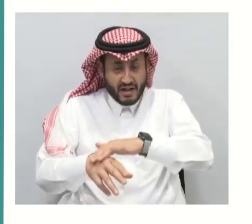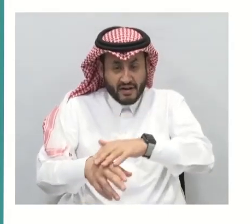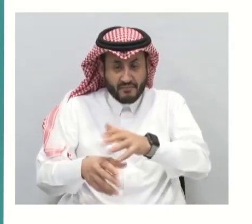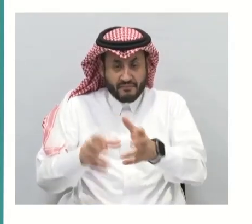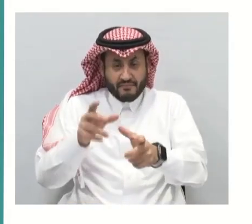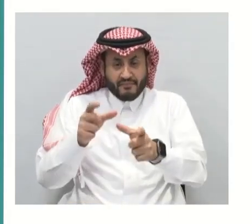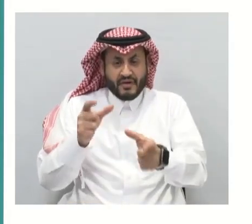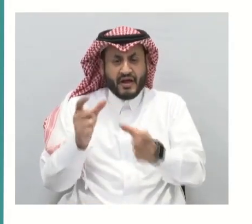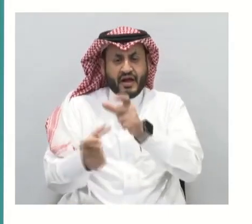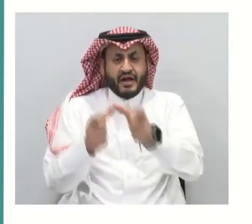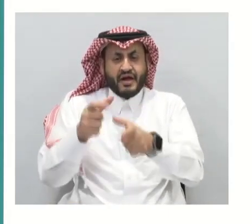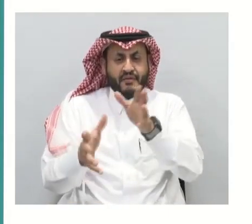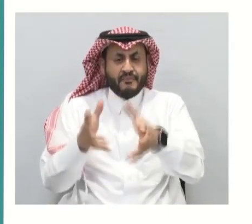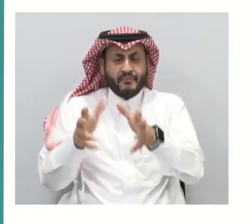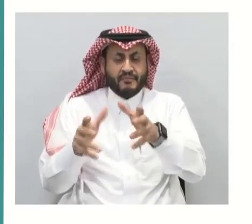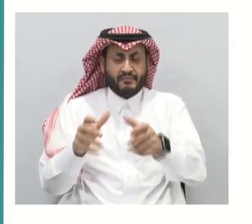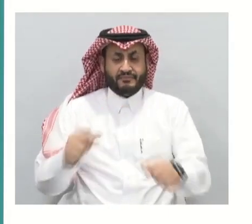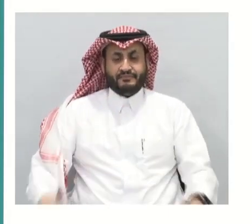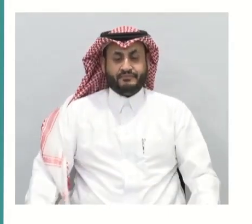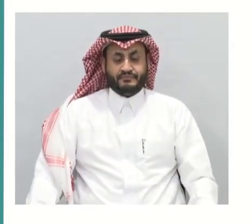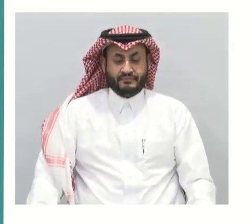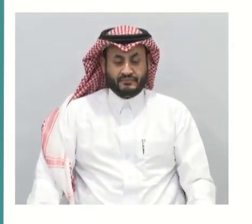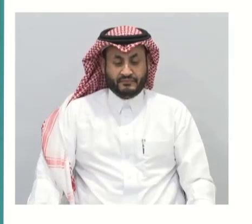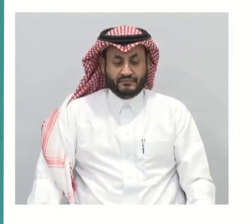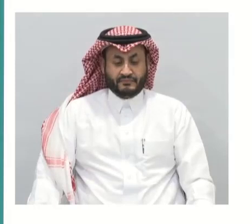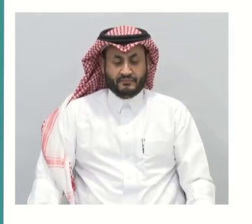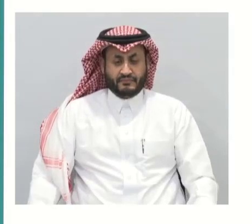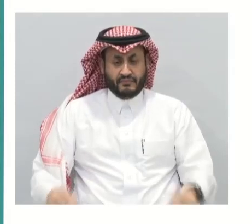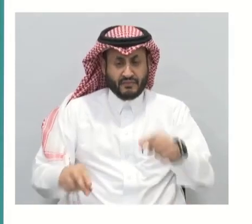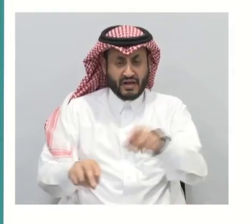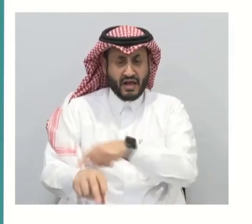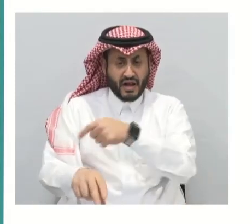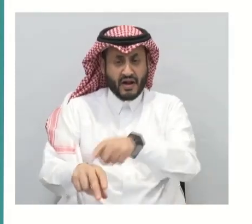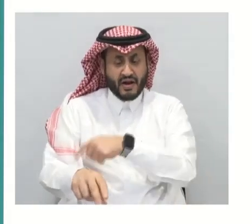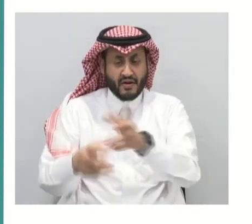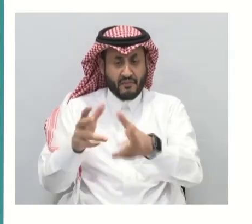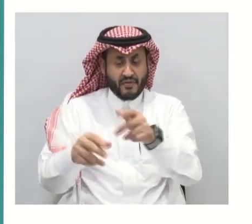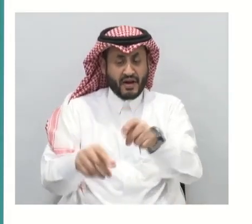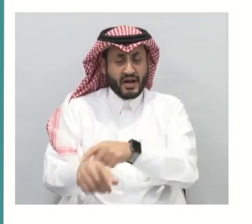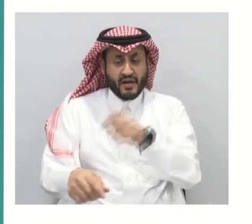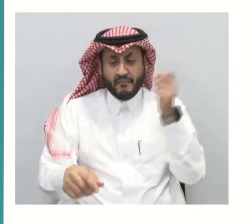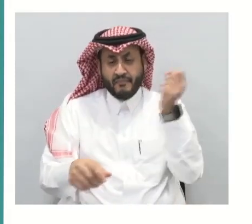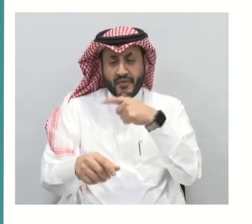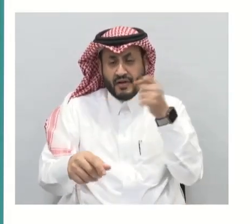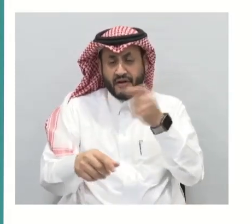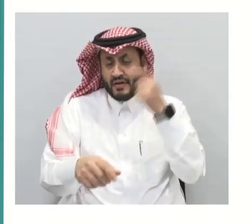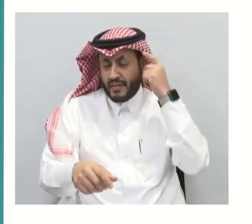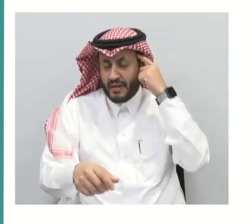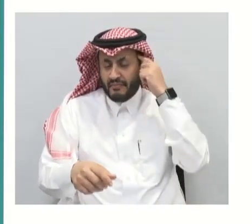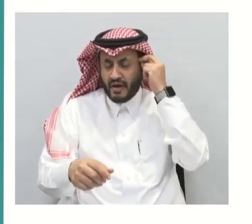بسبب الخلايا الشعريه تكون سيال عصبي يرسل الى الدماغ